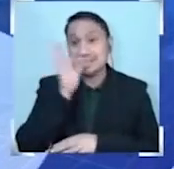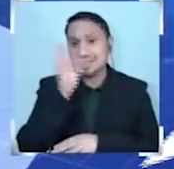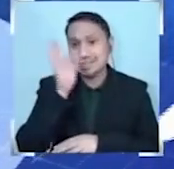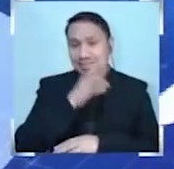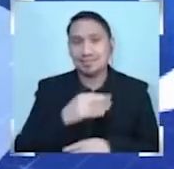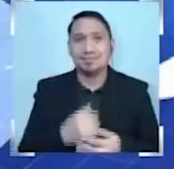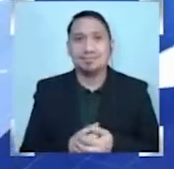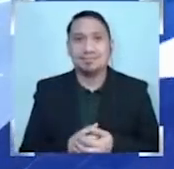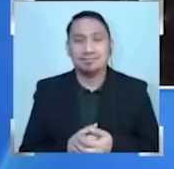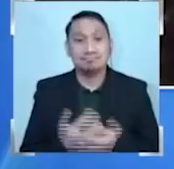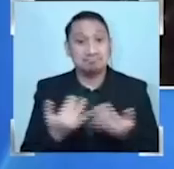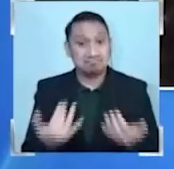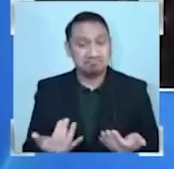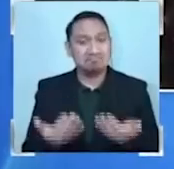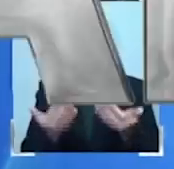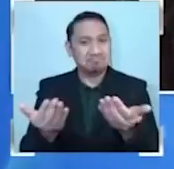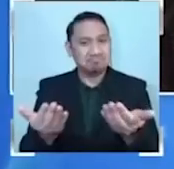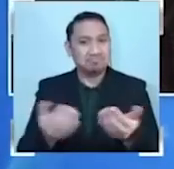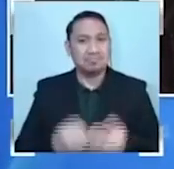niyang saksihan.